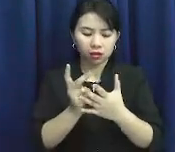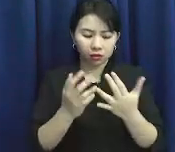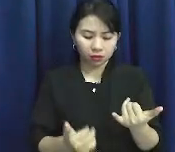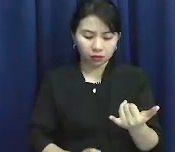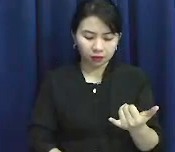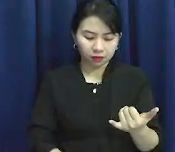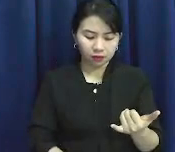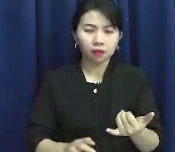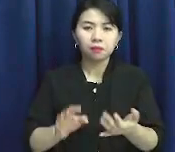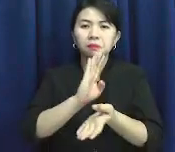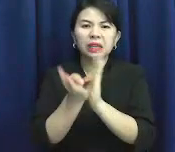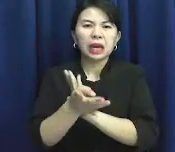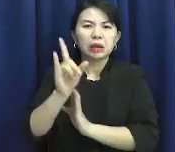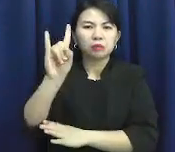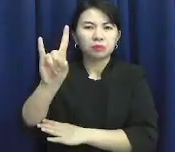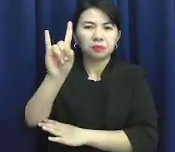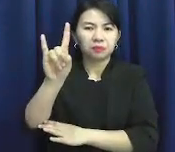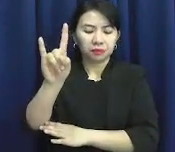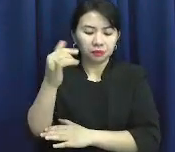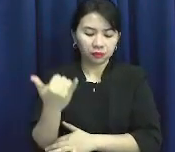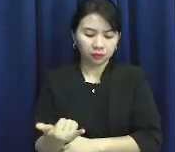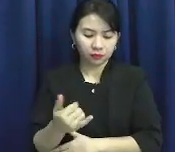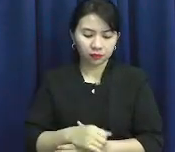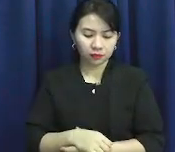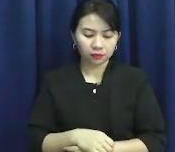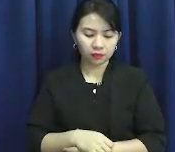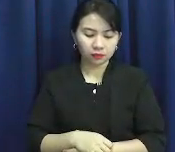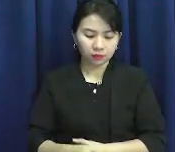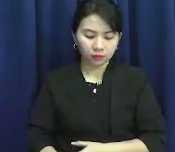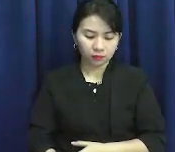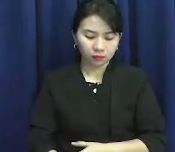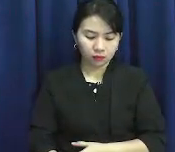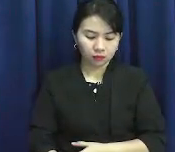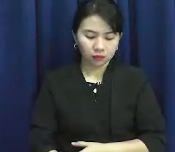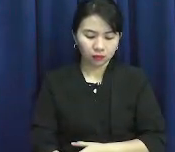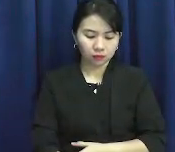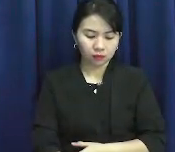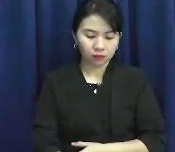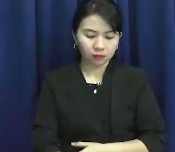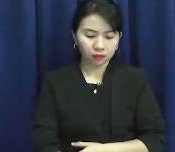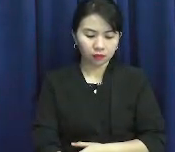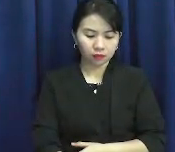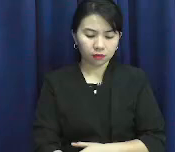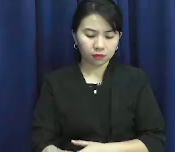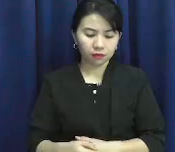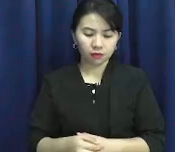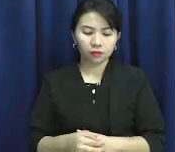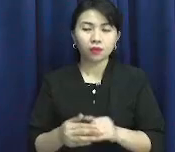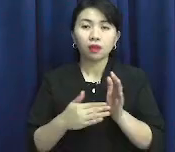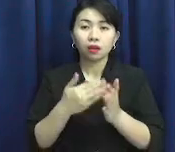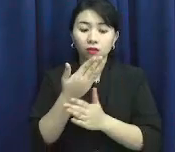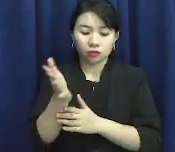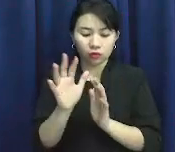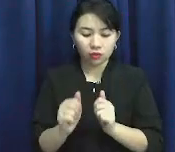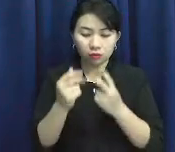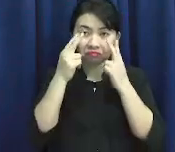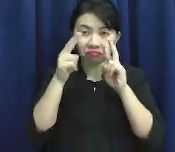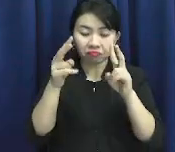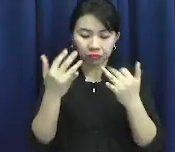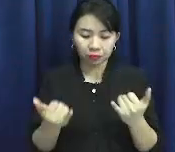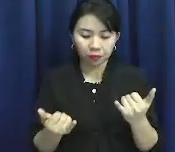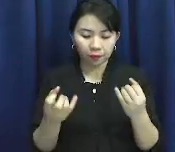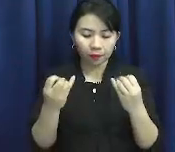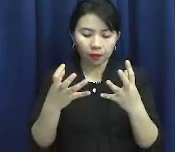a socialism. Hindi na, socialism na lang. Naging bagay na, makikita mo, marami kayo makikita,